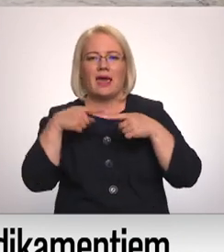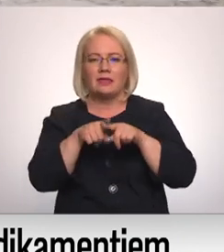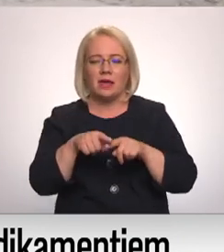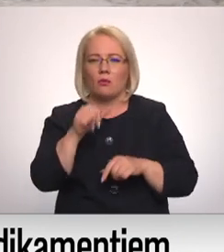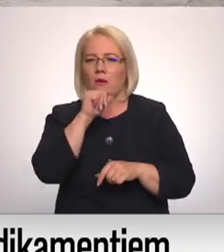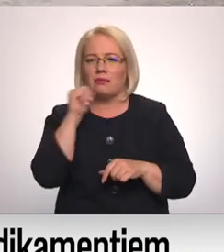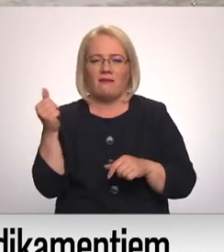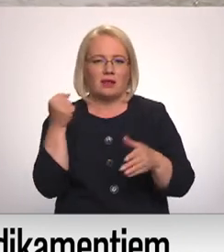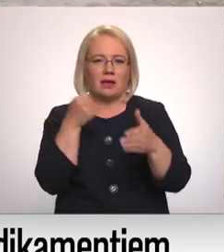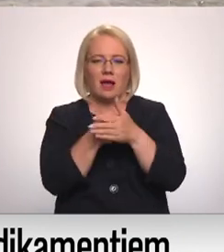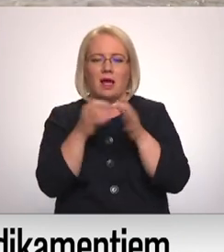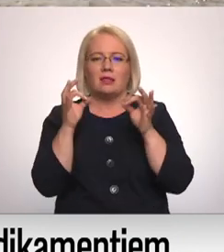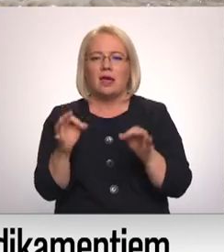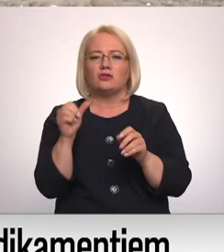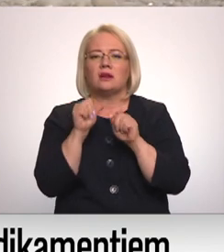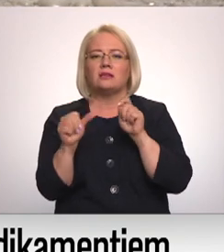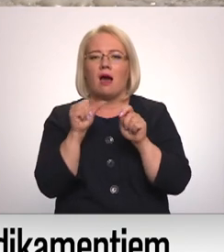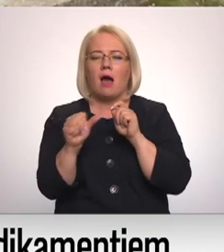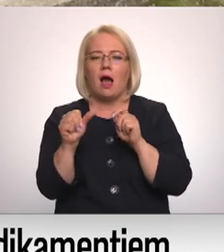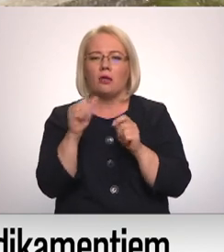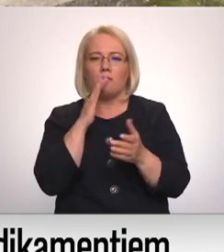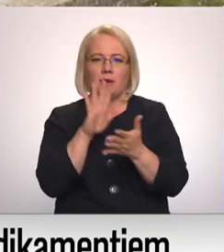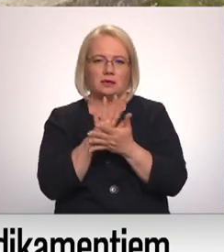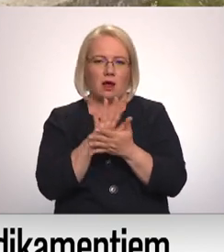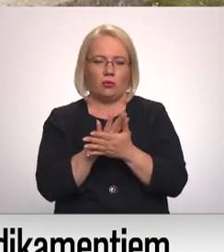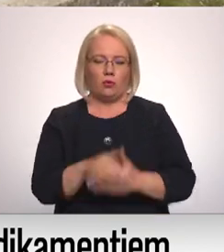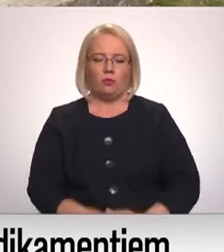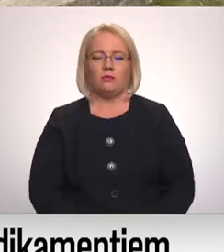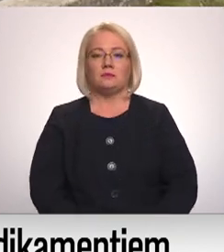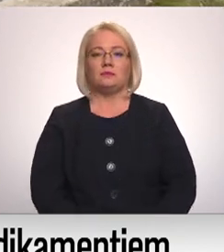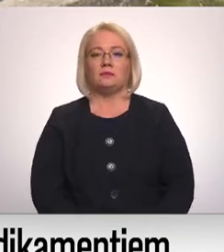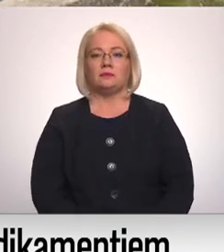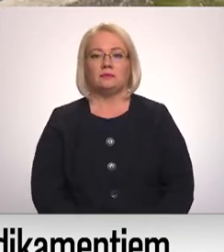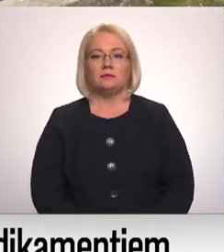galā ar farmaceitisko piesārņojumu. Argots Pakalns, Justs Kurvins, TV Kurzeme.